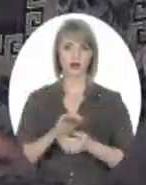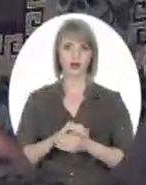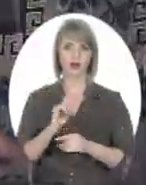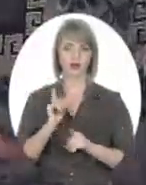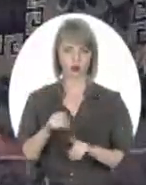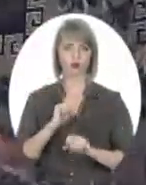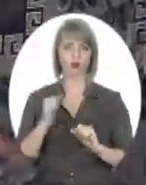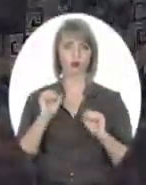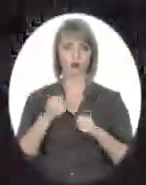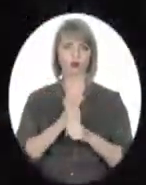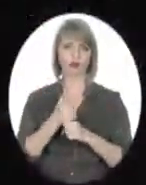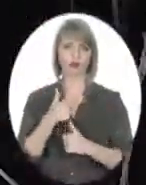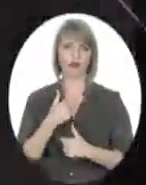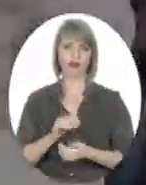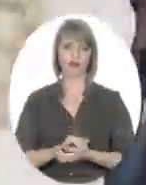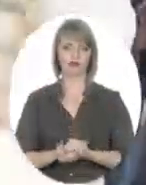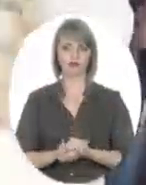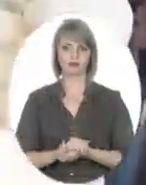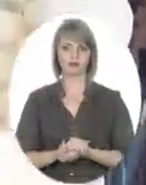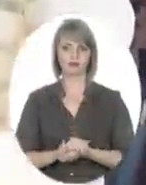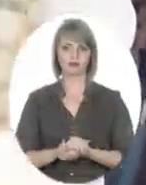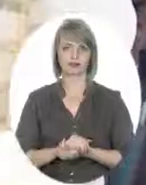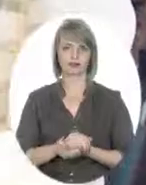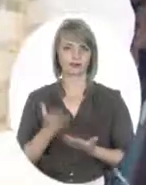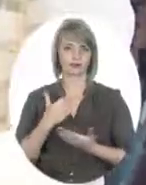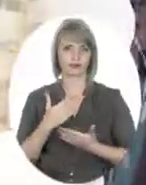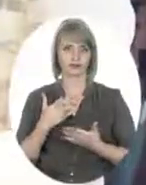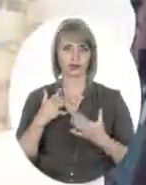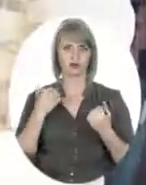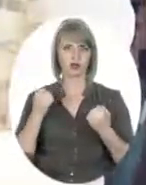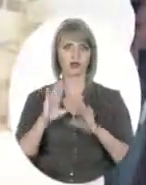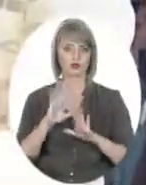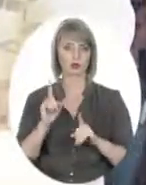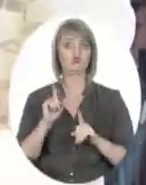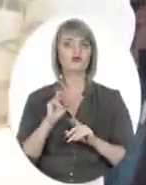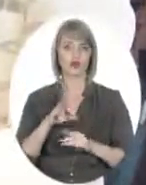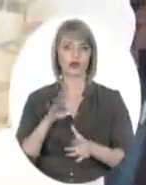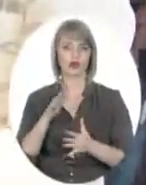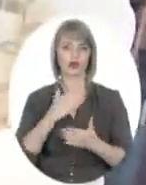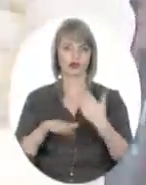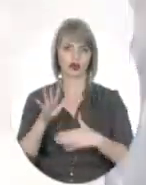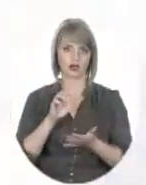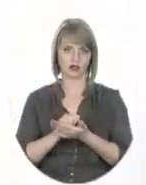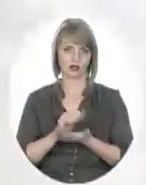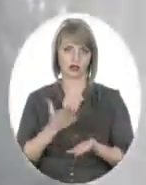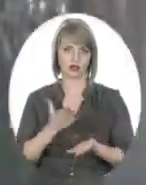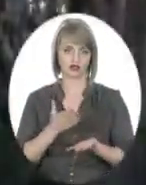то, что могу сделать я. Если бы не спорт, я не знаю, чем бы, вот, например, инвалиды занимались.